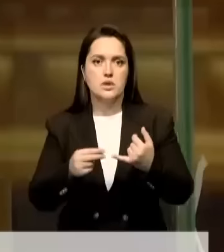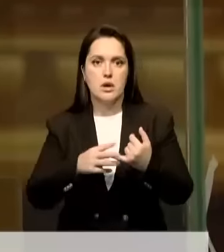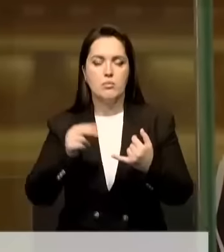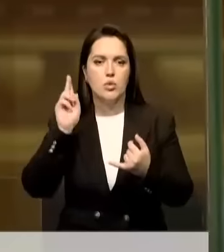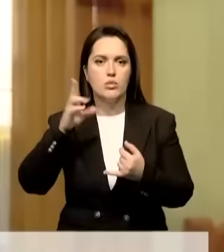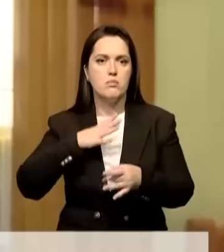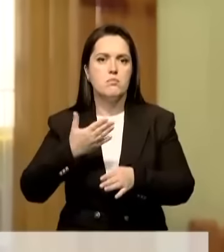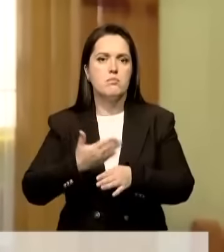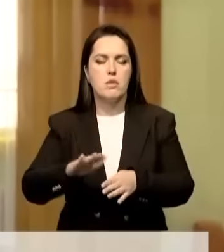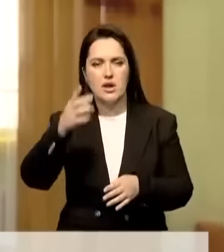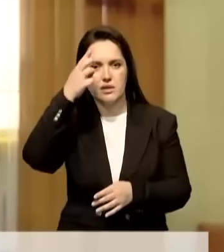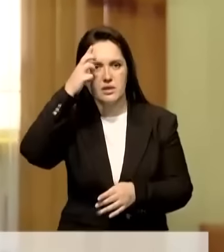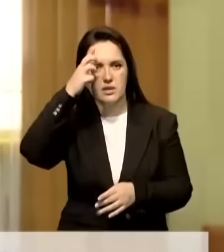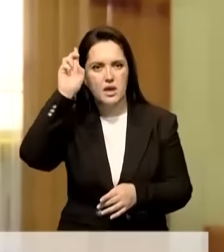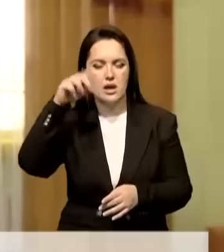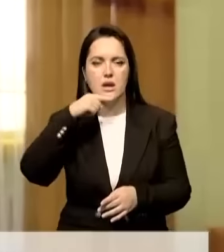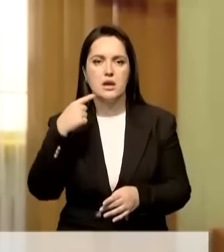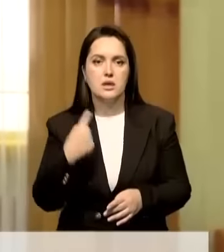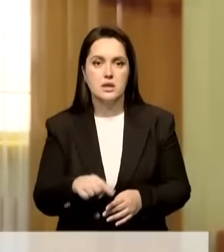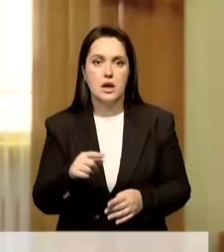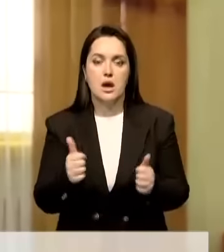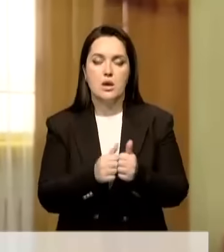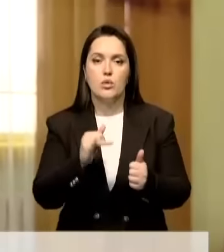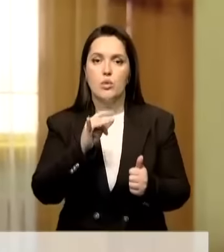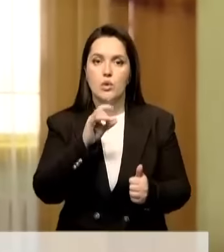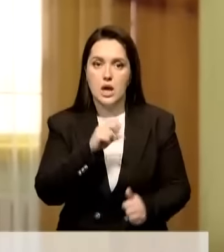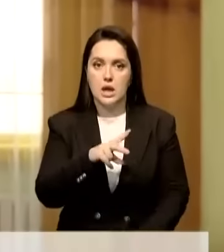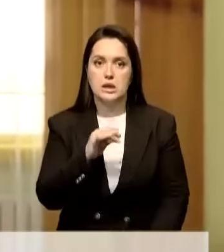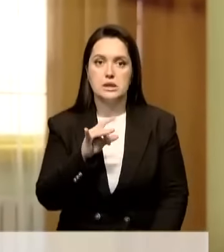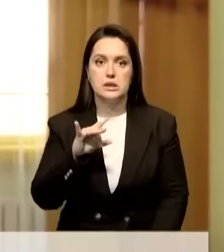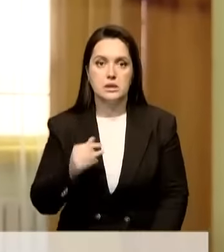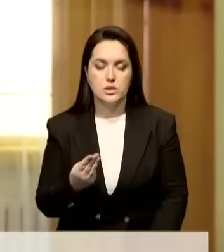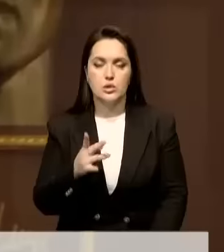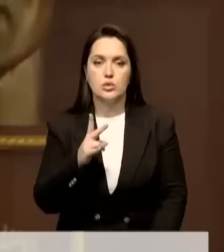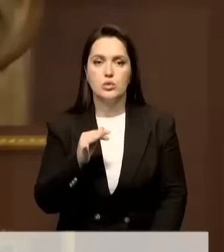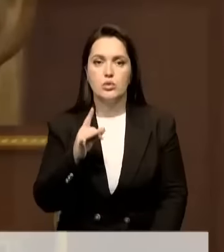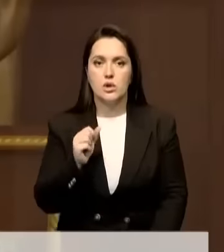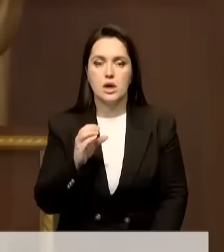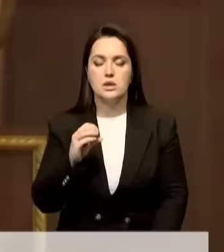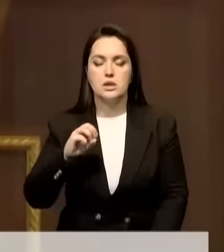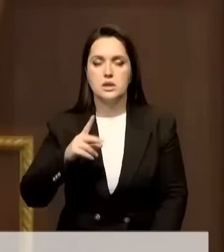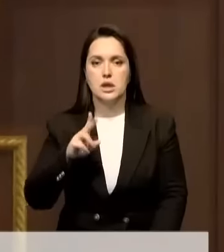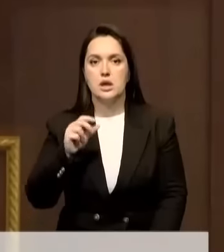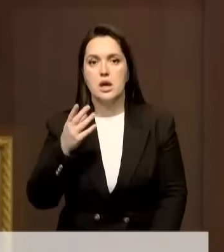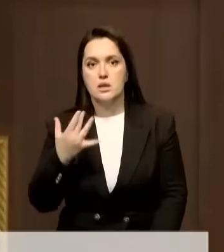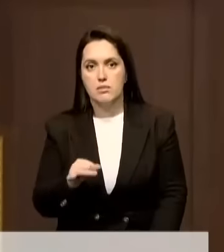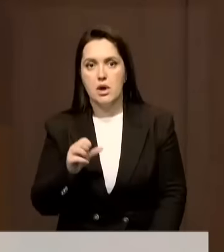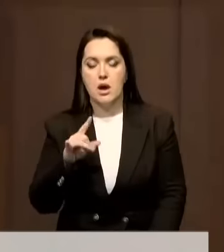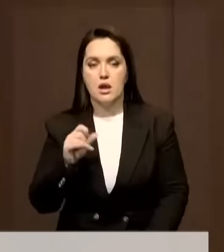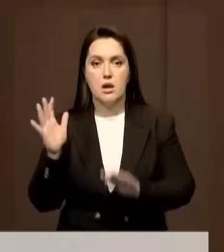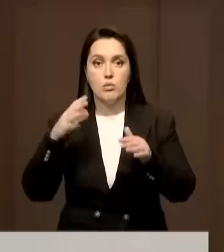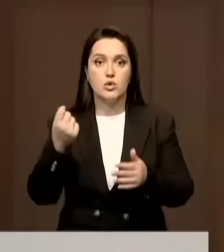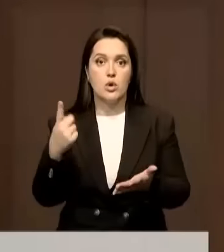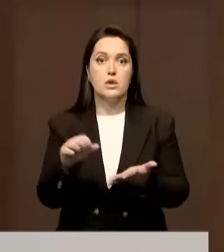отчужденных в царское время. Это территории близ рек Урал, Иртыш, Нура, Есиль, Каспийского и Аральского морей. Еще один